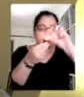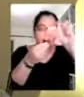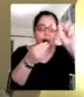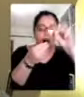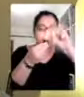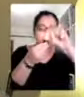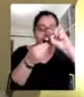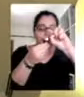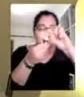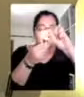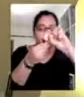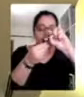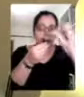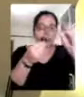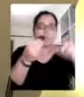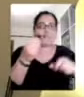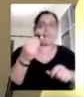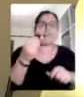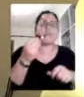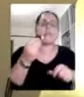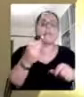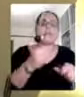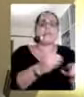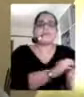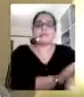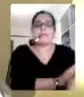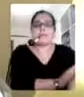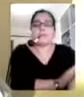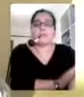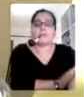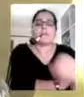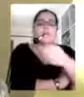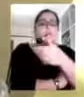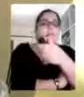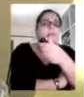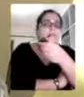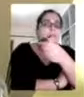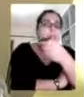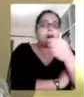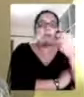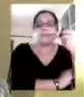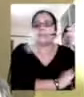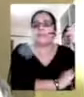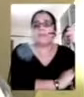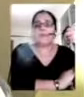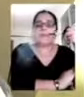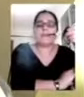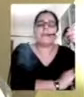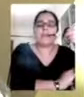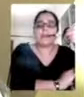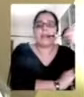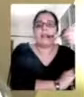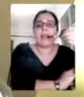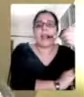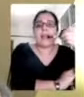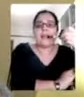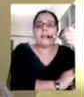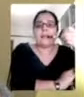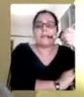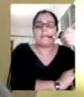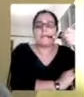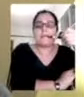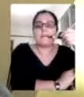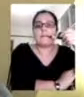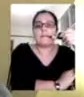üst üste geldi. Bu sene ben vizemin bittiğini unutmuşum. Vizem bitmiş. Onu da yenileme bilmem ne falan filan